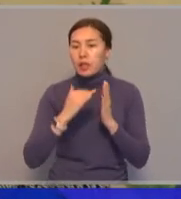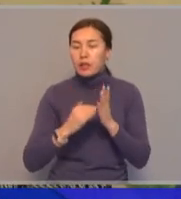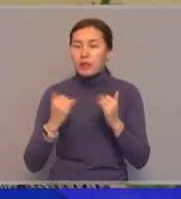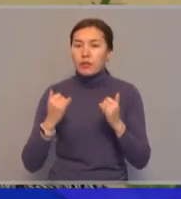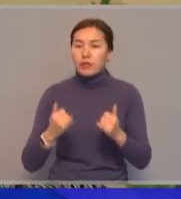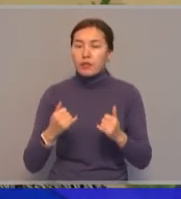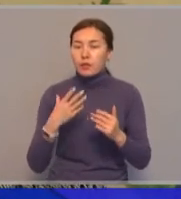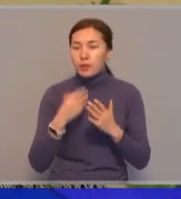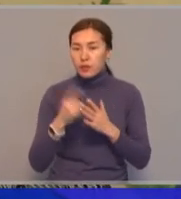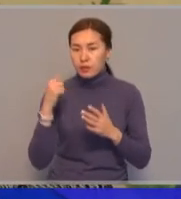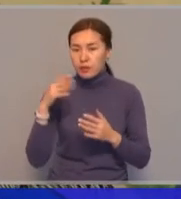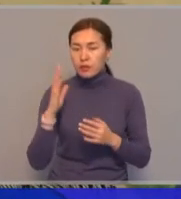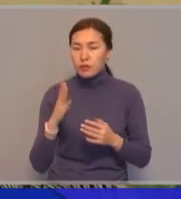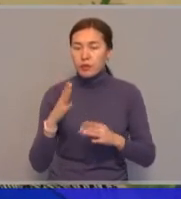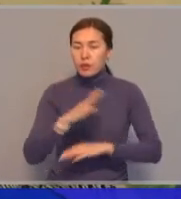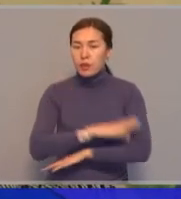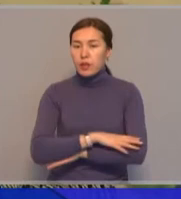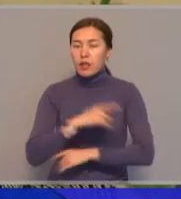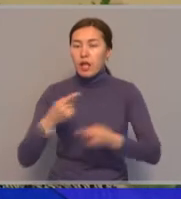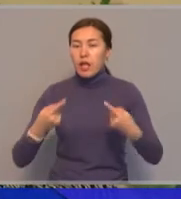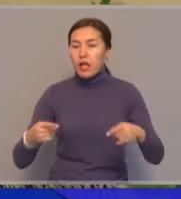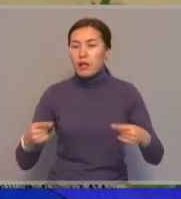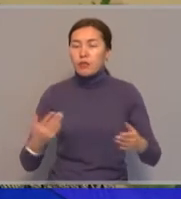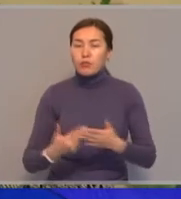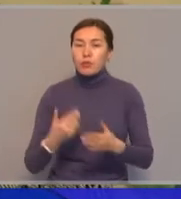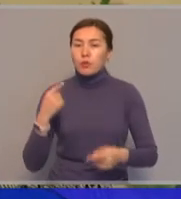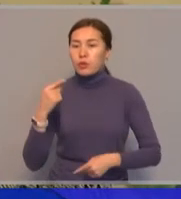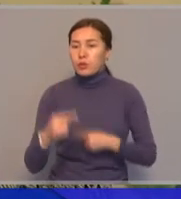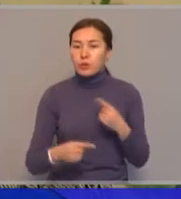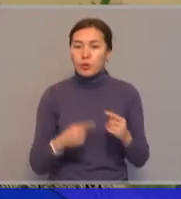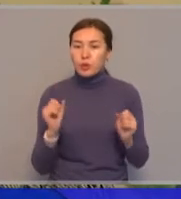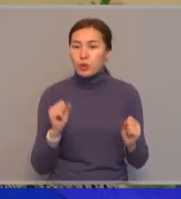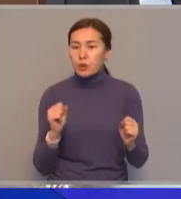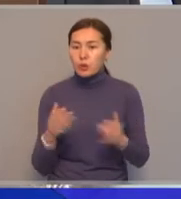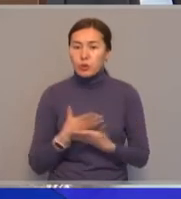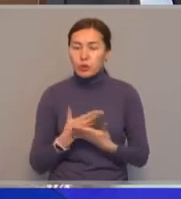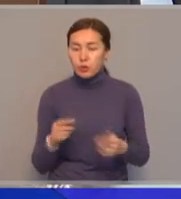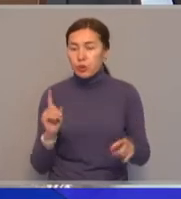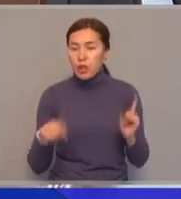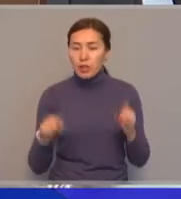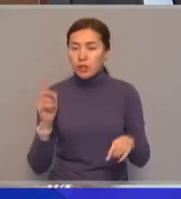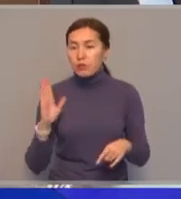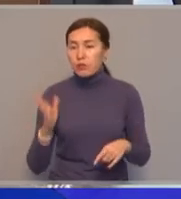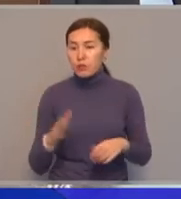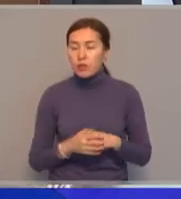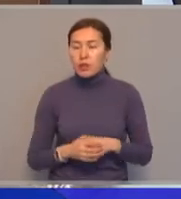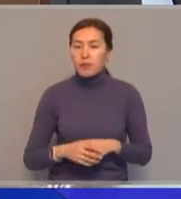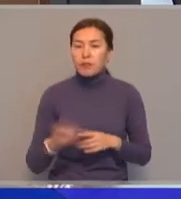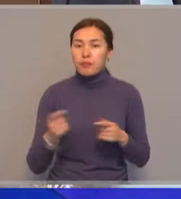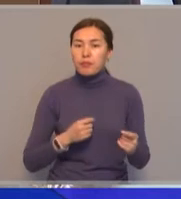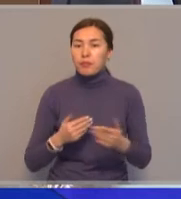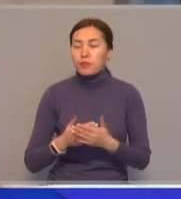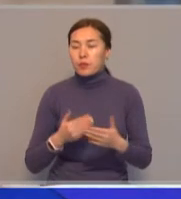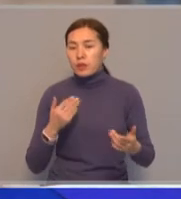таңда өздеріңіз білесіздер. Сабақ кесесі әртүрлі, баяғыдай дәстүрлі расписание жоқ. Шымкент қаласы білім басқармасының алдын